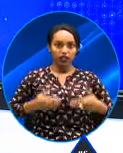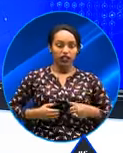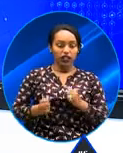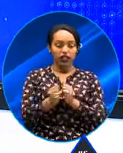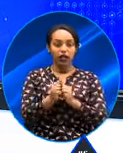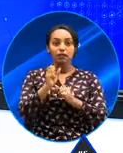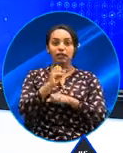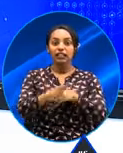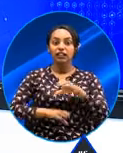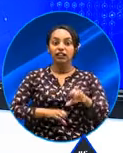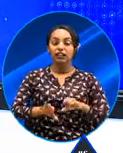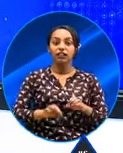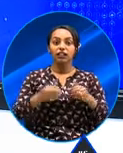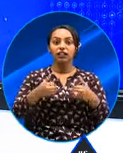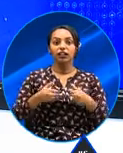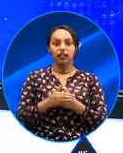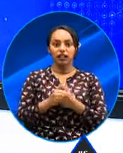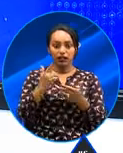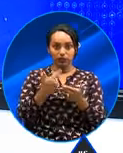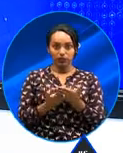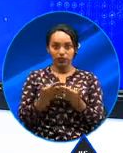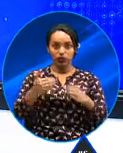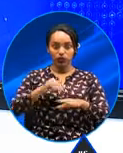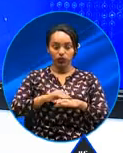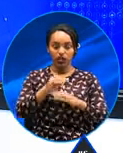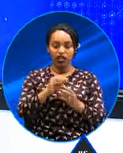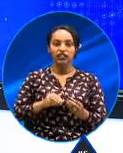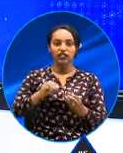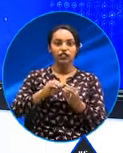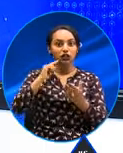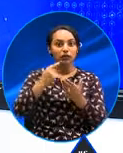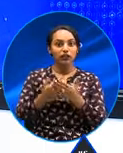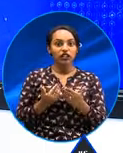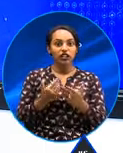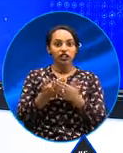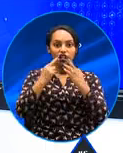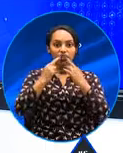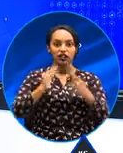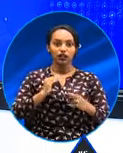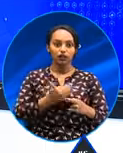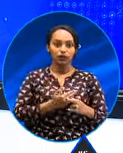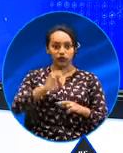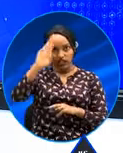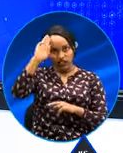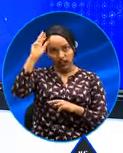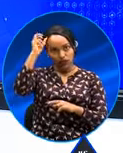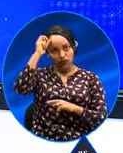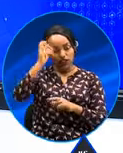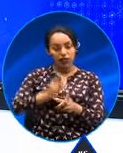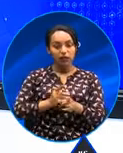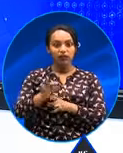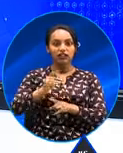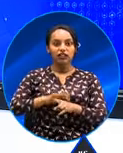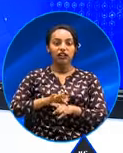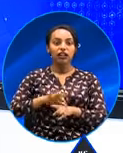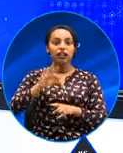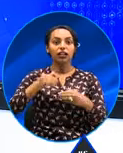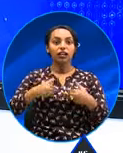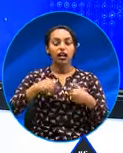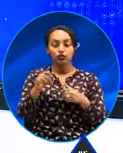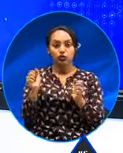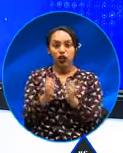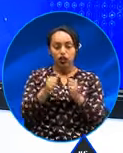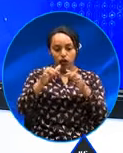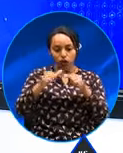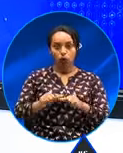ጋር ምክክር እያካሄደ ይገኛል። በዚህ ጉዳይ ላይ ተጨማሪ መረጃ ሊያደርሰን ሪፖርተራችን ሰለሞን ወልዴ በቀጥታ መስመራችን ላይ ይገኛል።